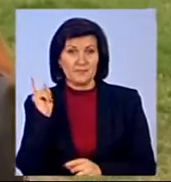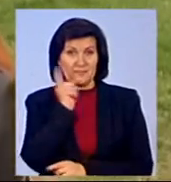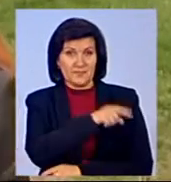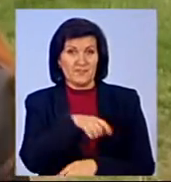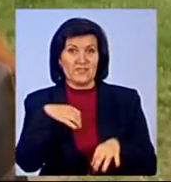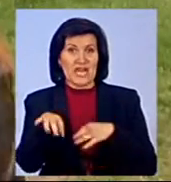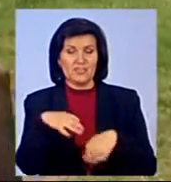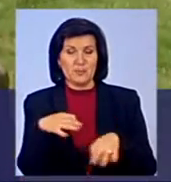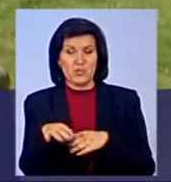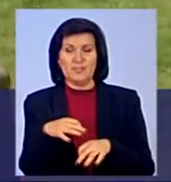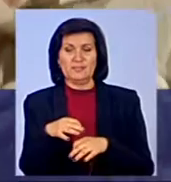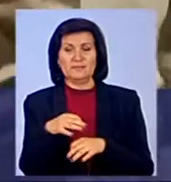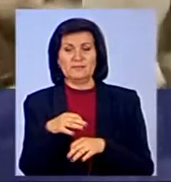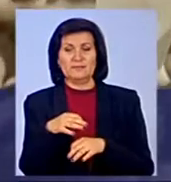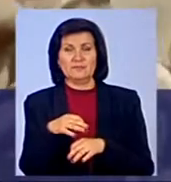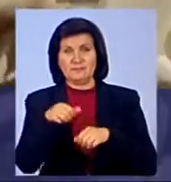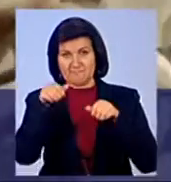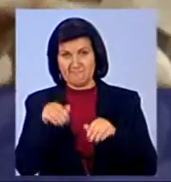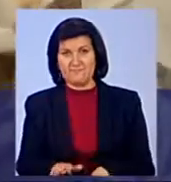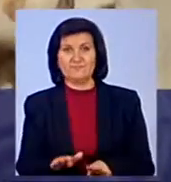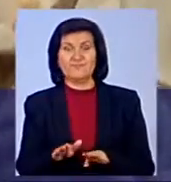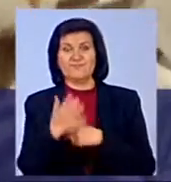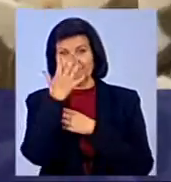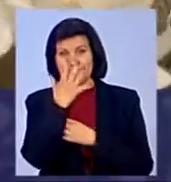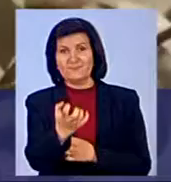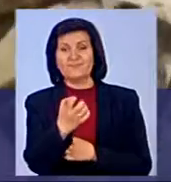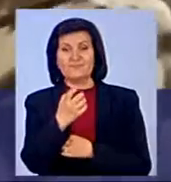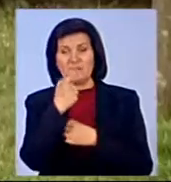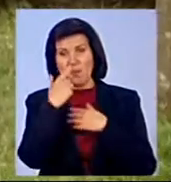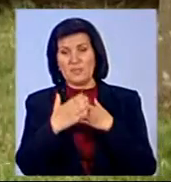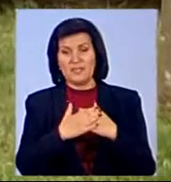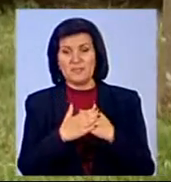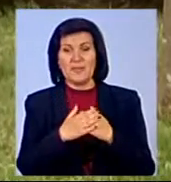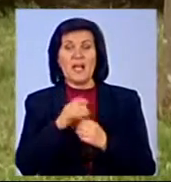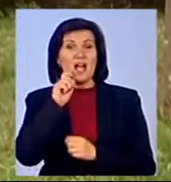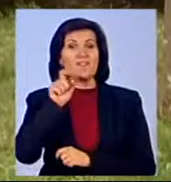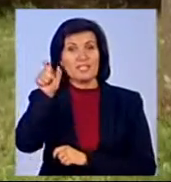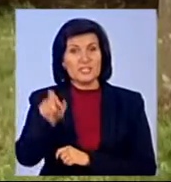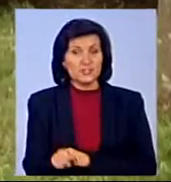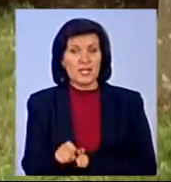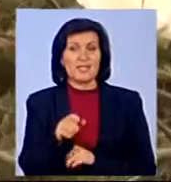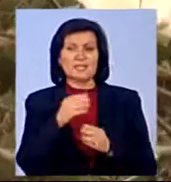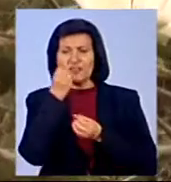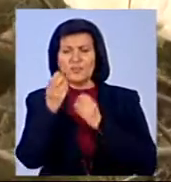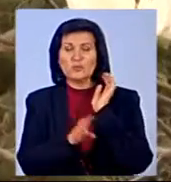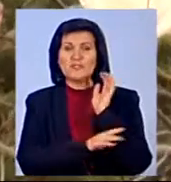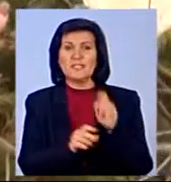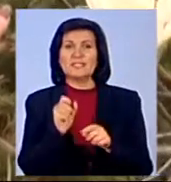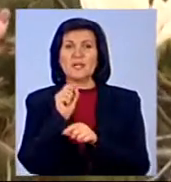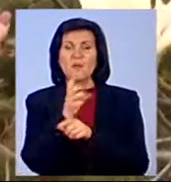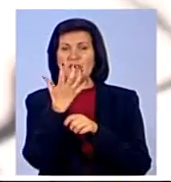в транспорті, і вирішила фотографувати поближче. А вінничанка Катерина серед квітучих дерев